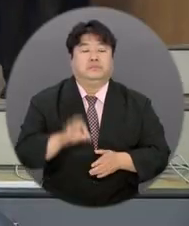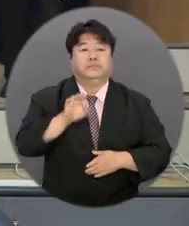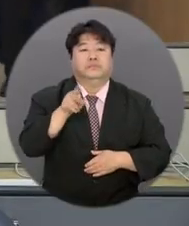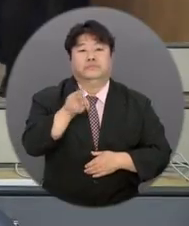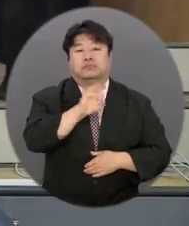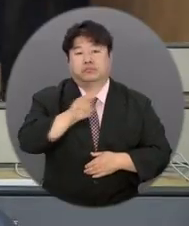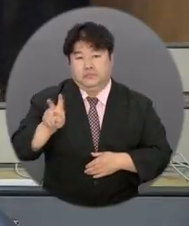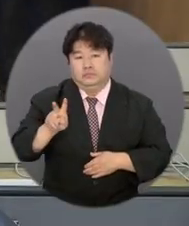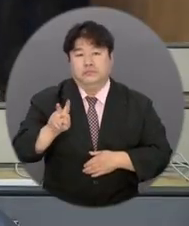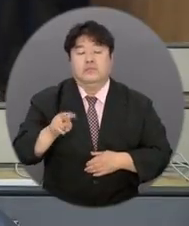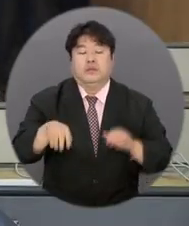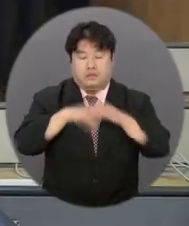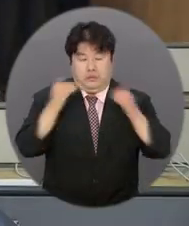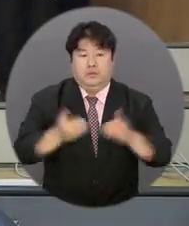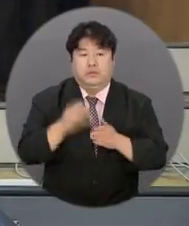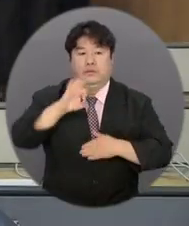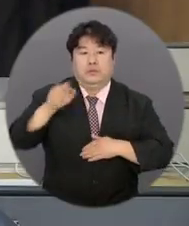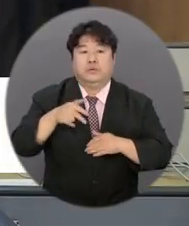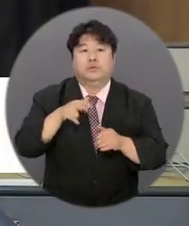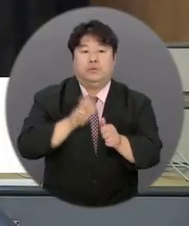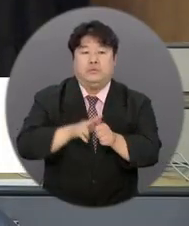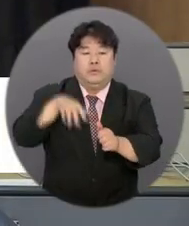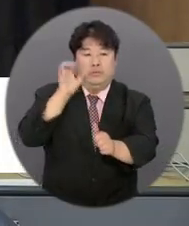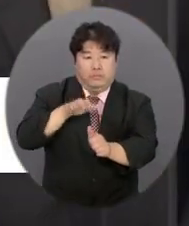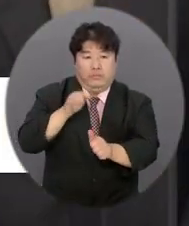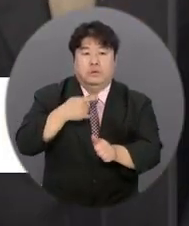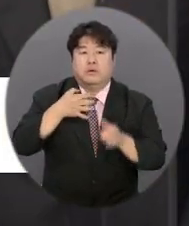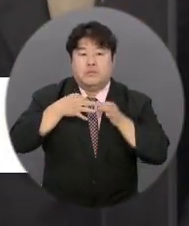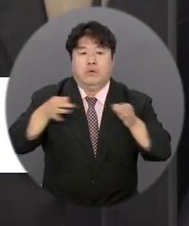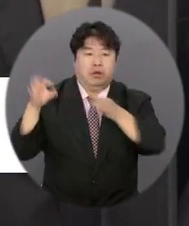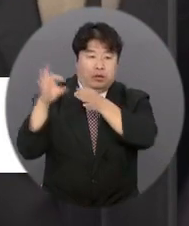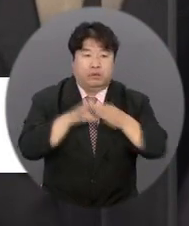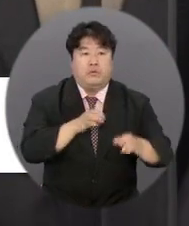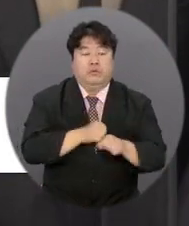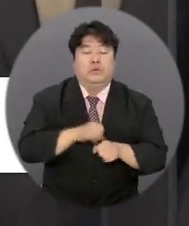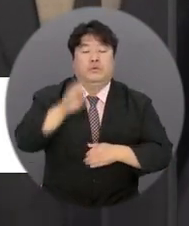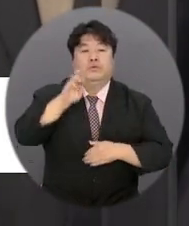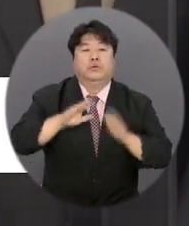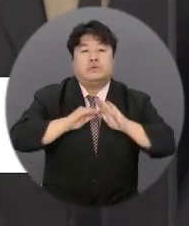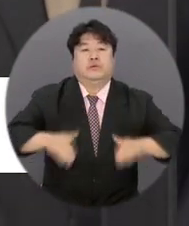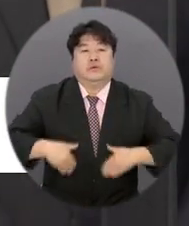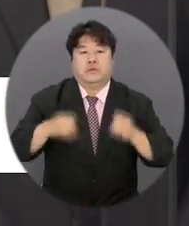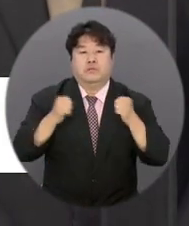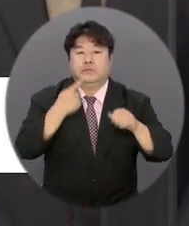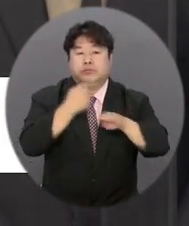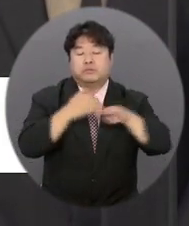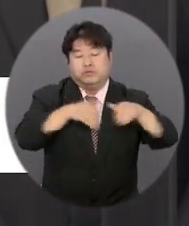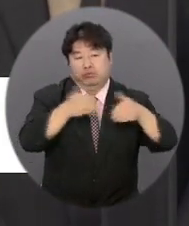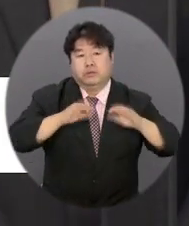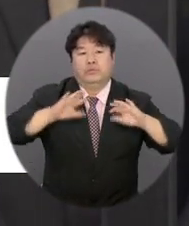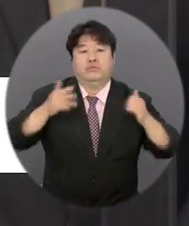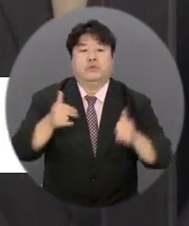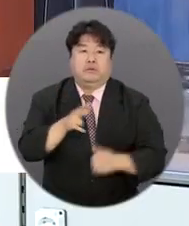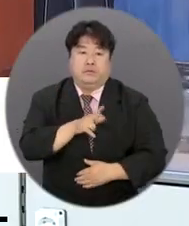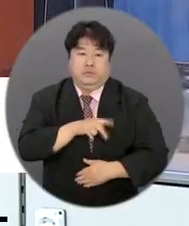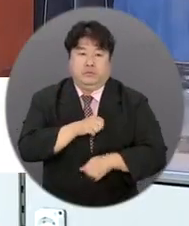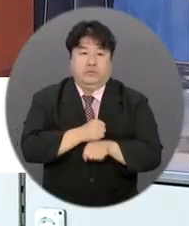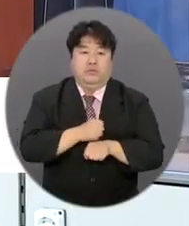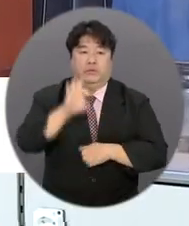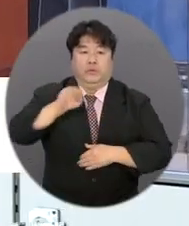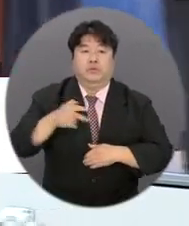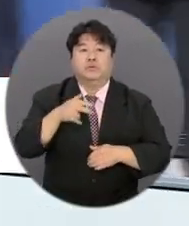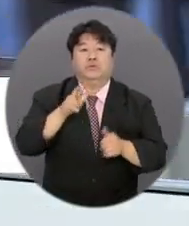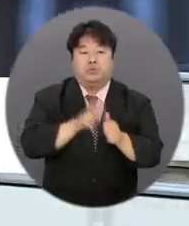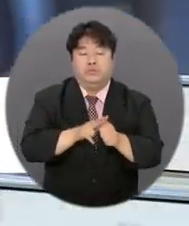여야를 막론하고 윤 후보를 비판하는 목소리가 이어졌습니다. 광주와 전남북 민주당 국회의원들은 윤 후보의